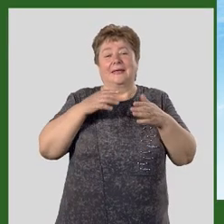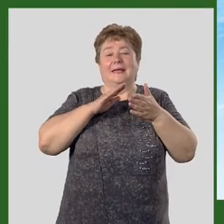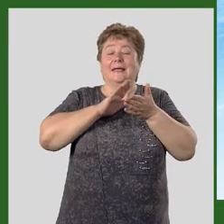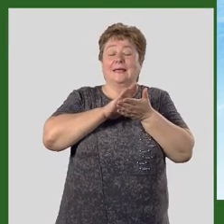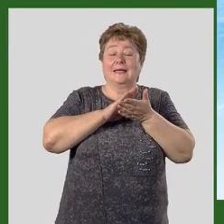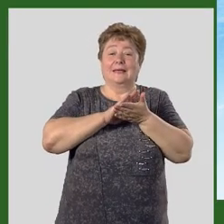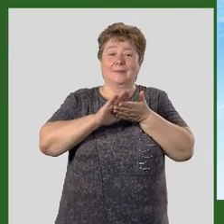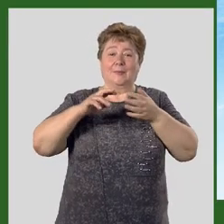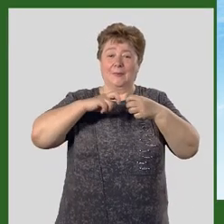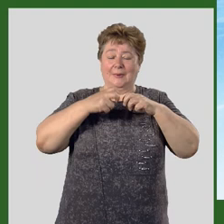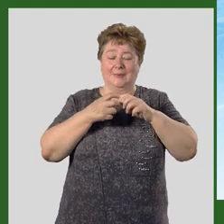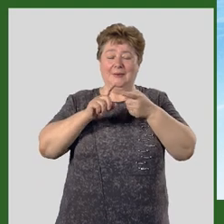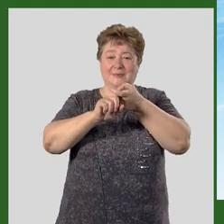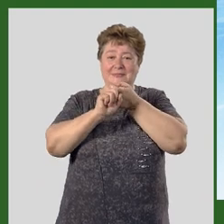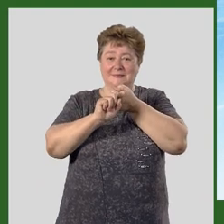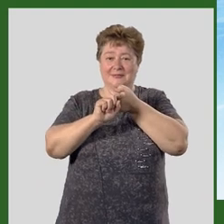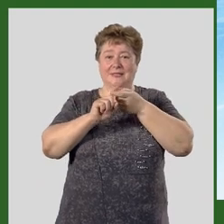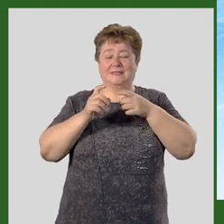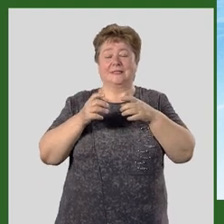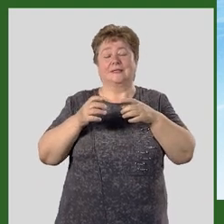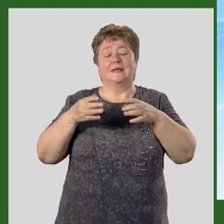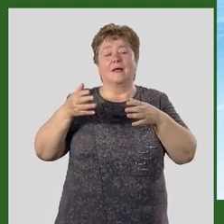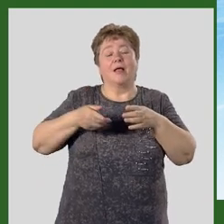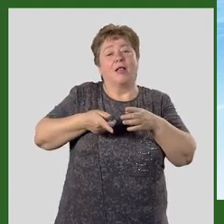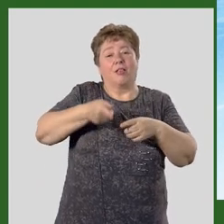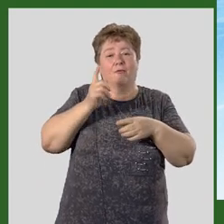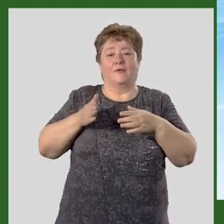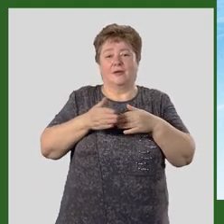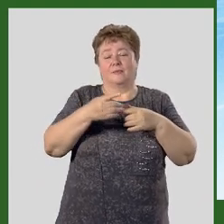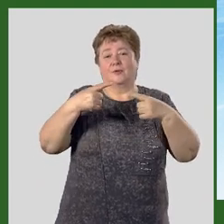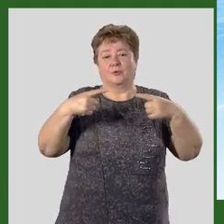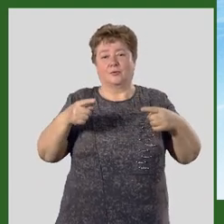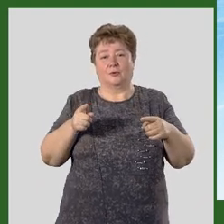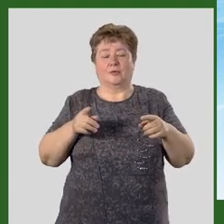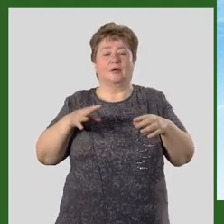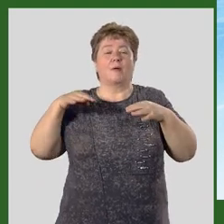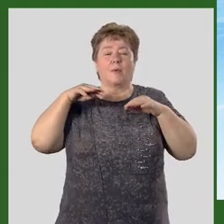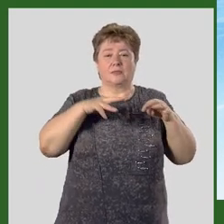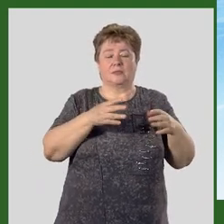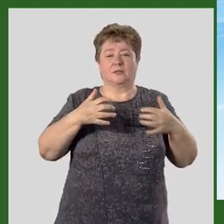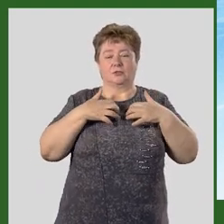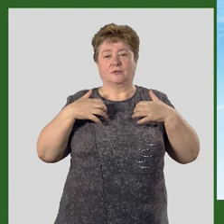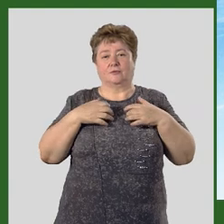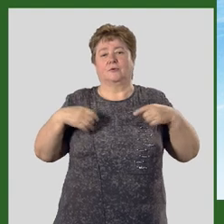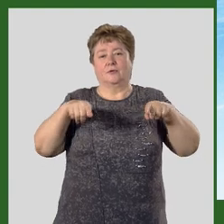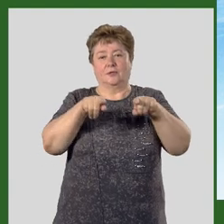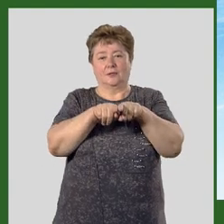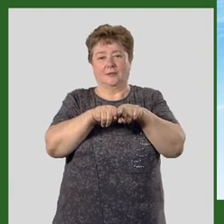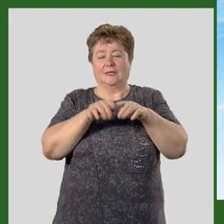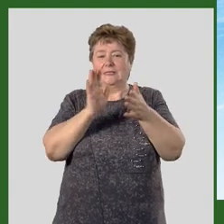Экологические проблемы связаны с увеличением ловли рыбы и других морских животных, а